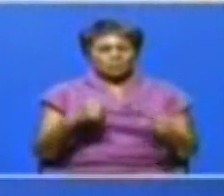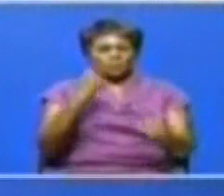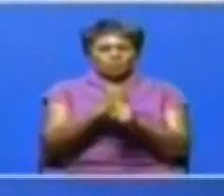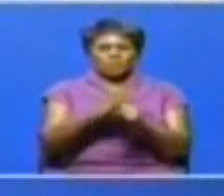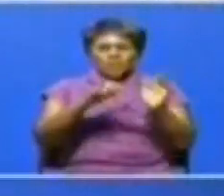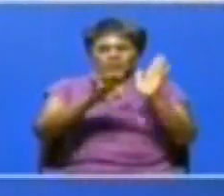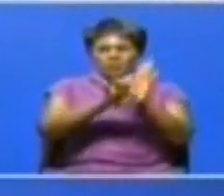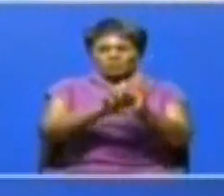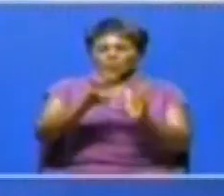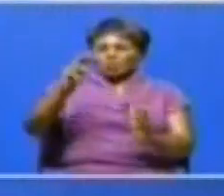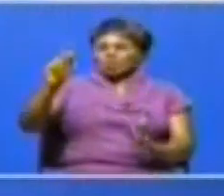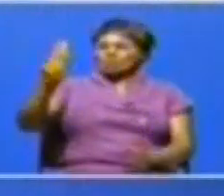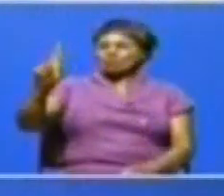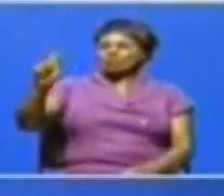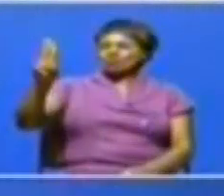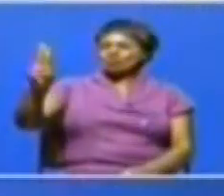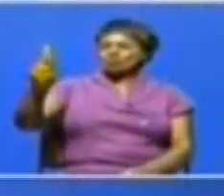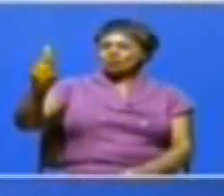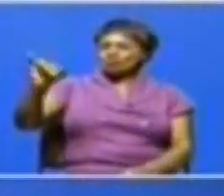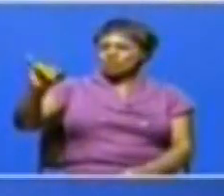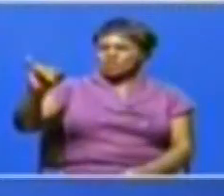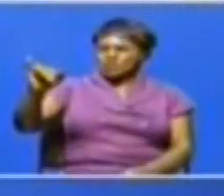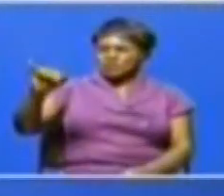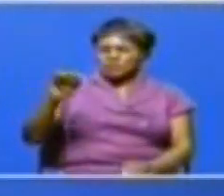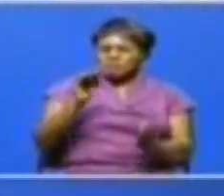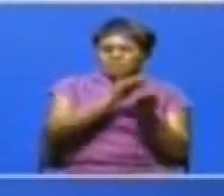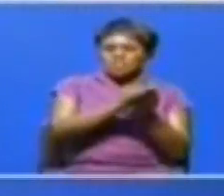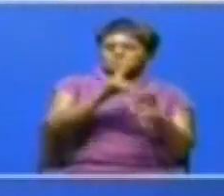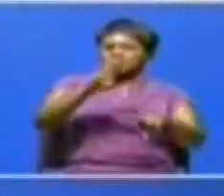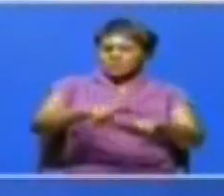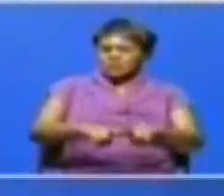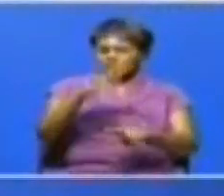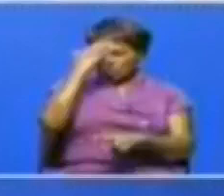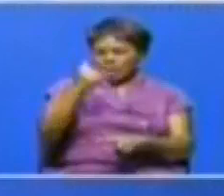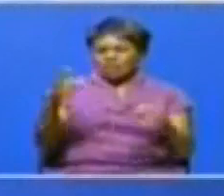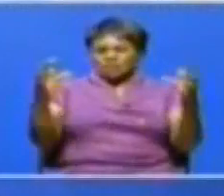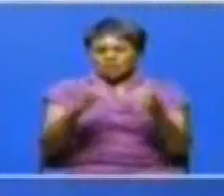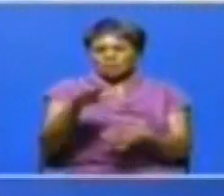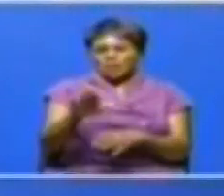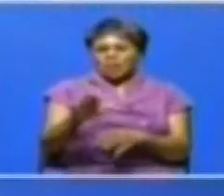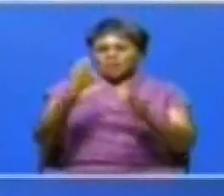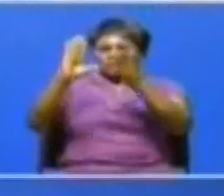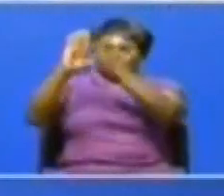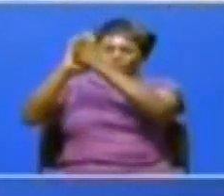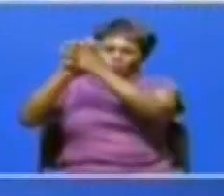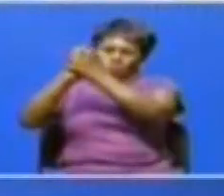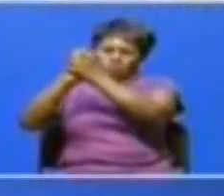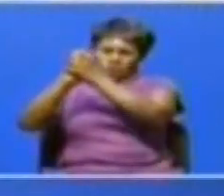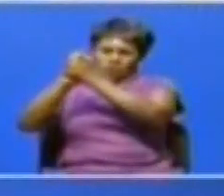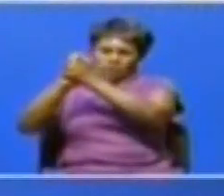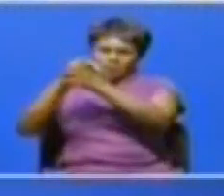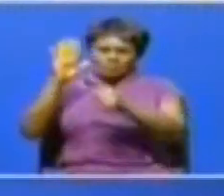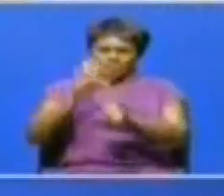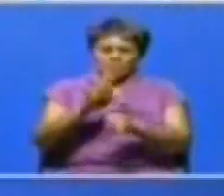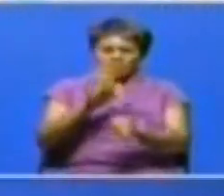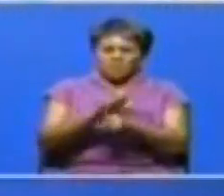kwa nini Justin Muturi amehifadhi kile kiti? Ni kwa sababu chama chake cha Jubilee kimeleta wabunge